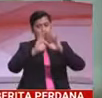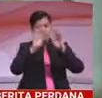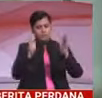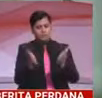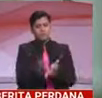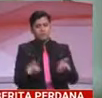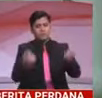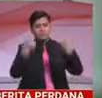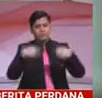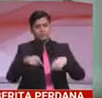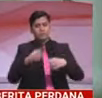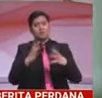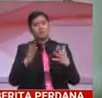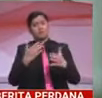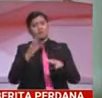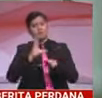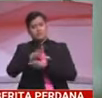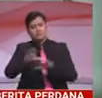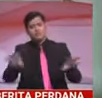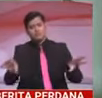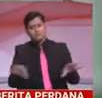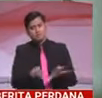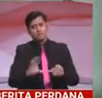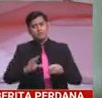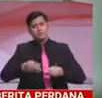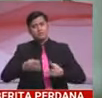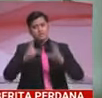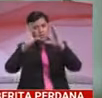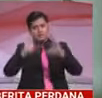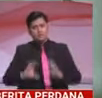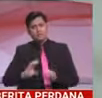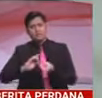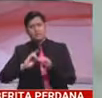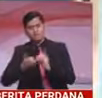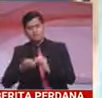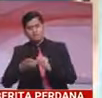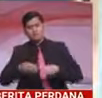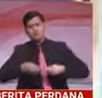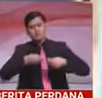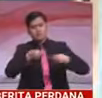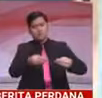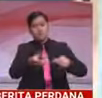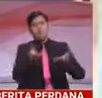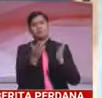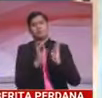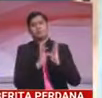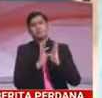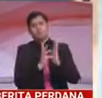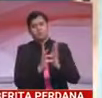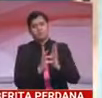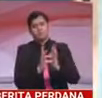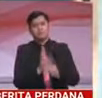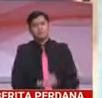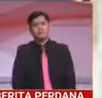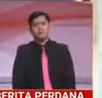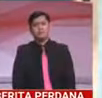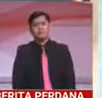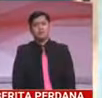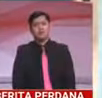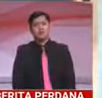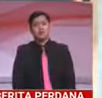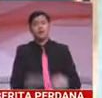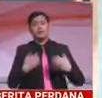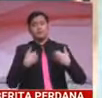sebelum diserahkan kepada wakil ajitab luar di Cina ya tingkat ada-ada 53 ada orang